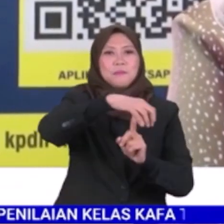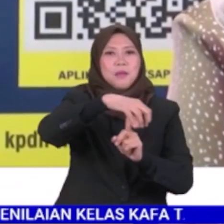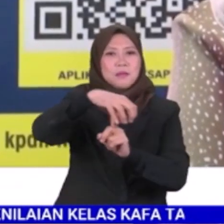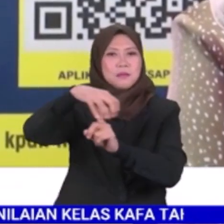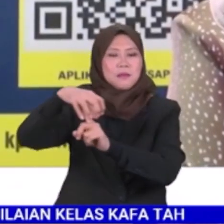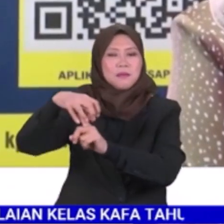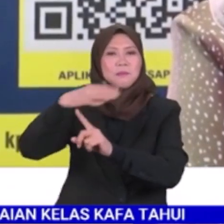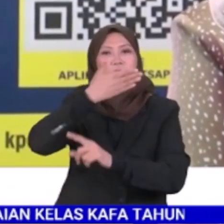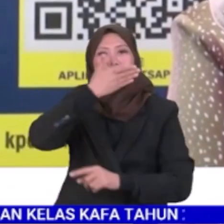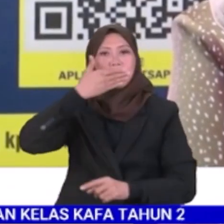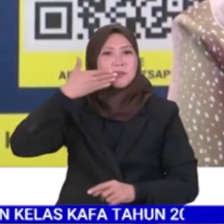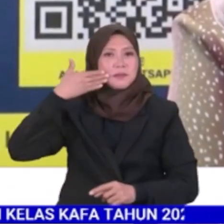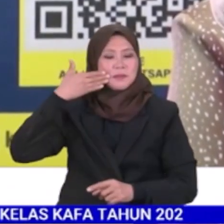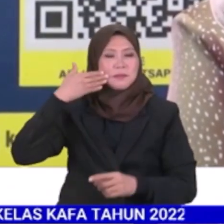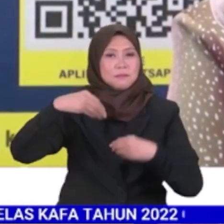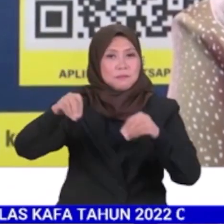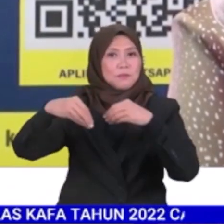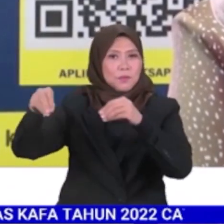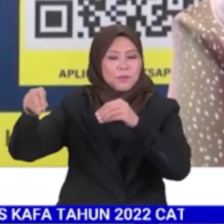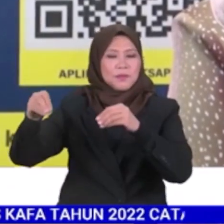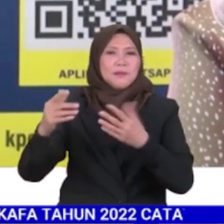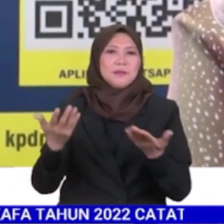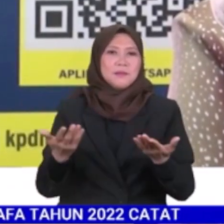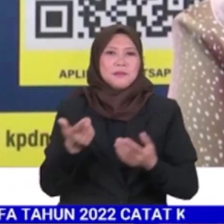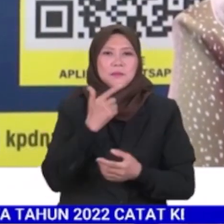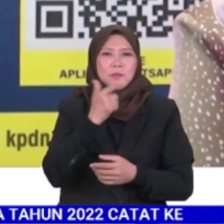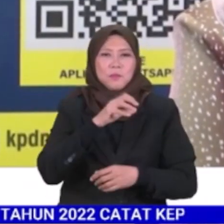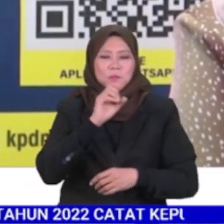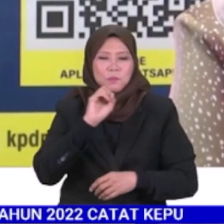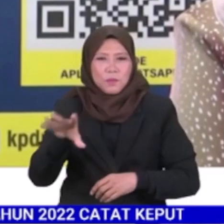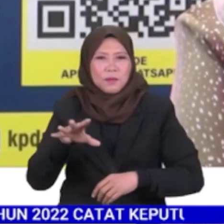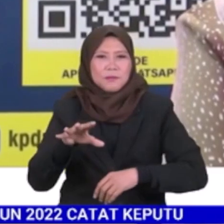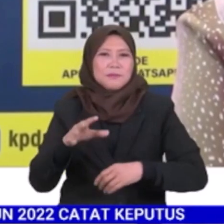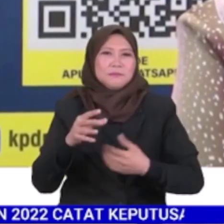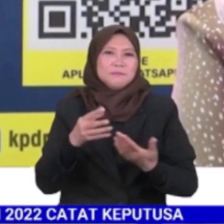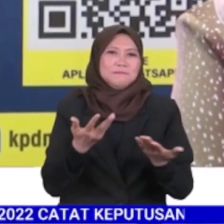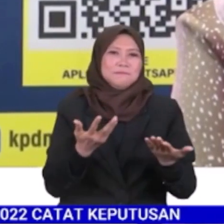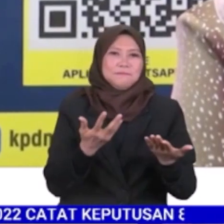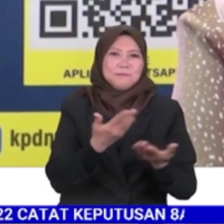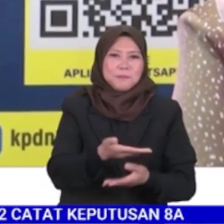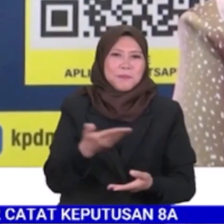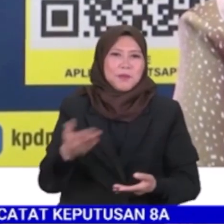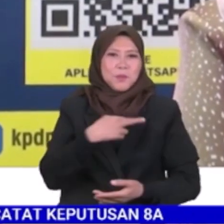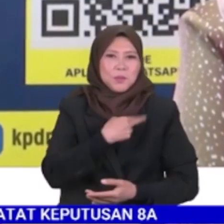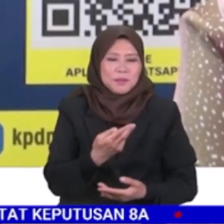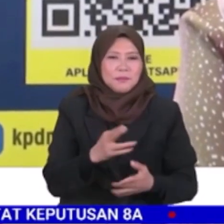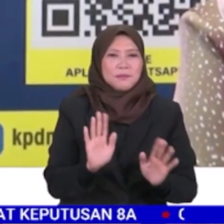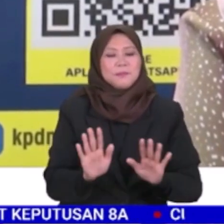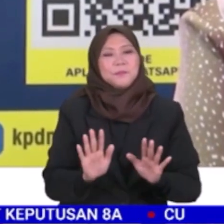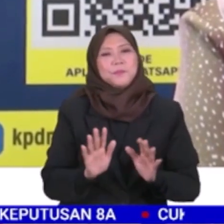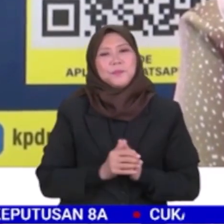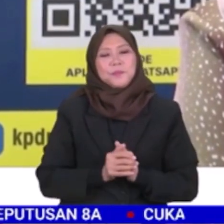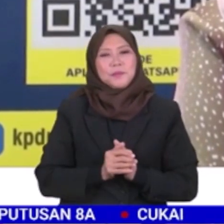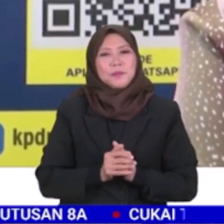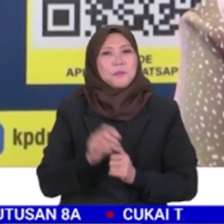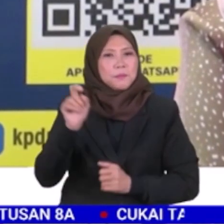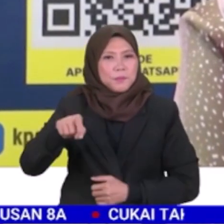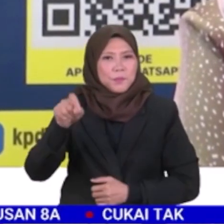Ramadan Rahmah. Ya, supaya tidak ada wastage, supaya ada menu rahmah, supaya ada